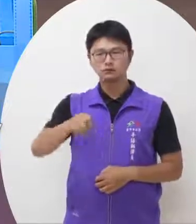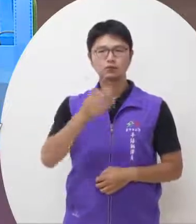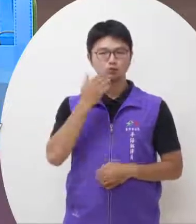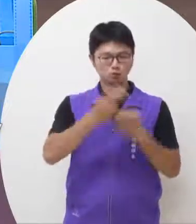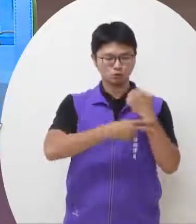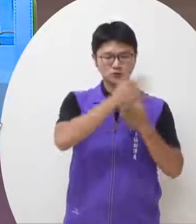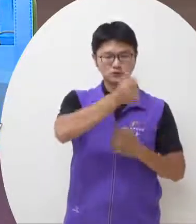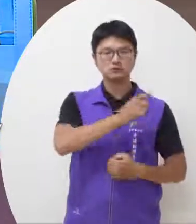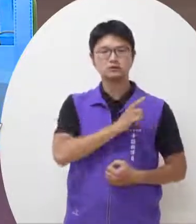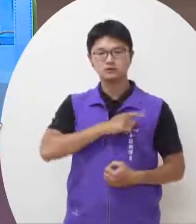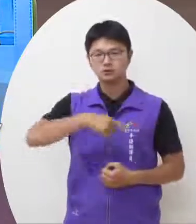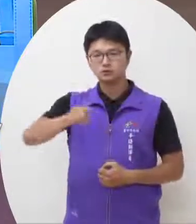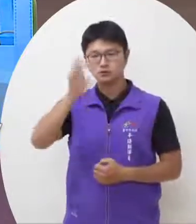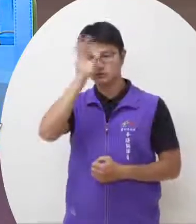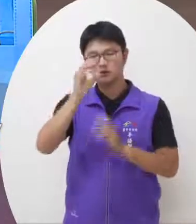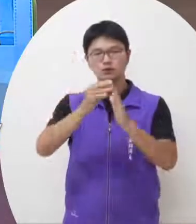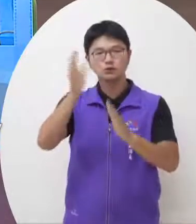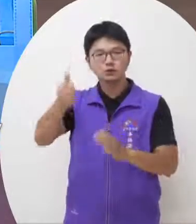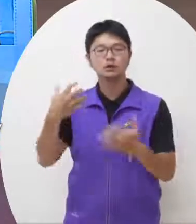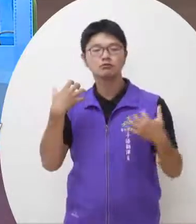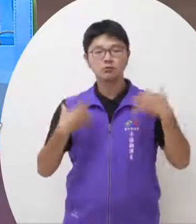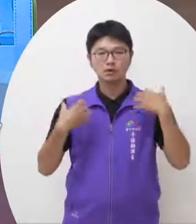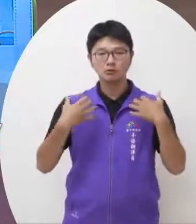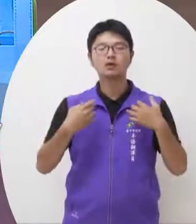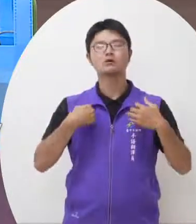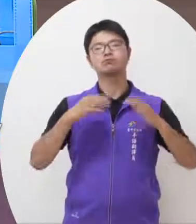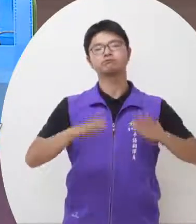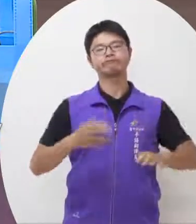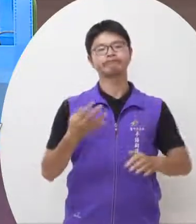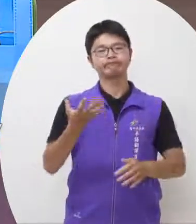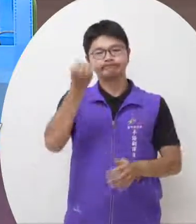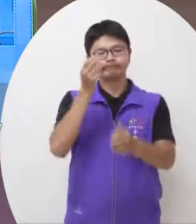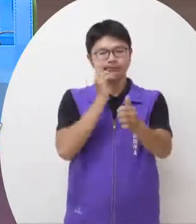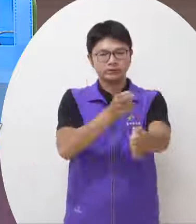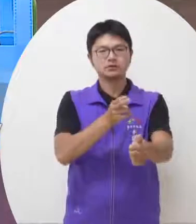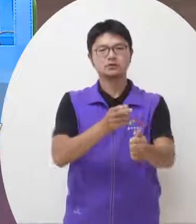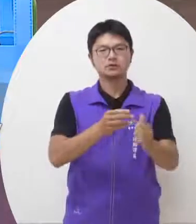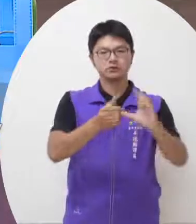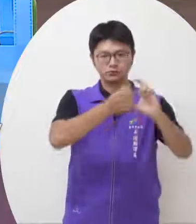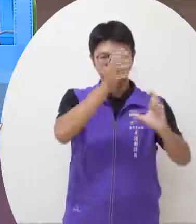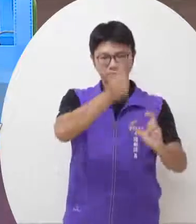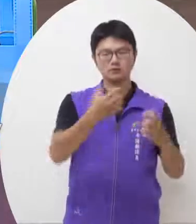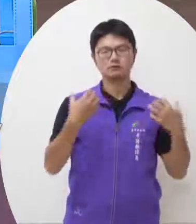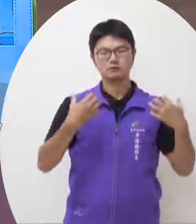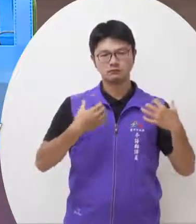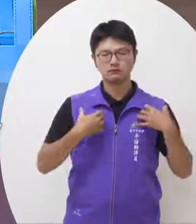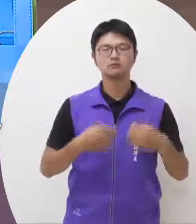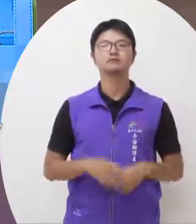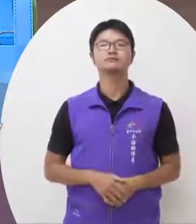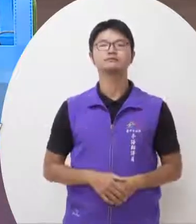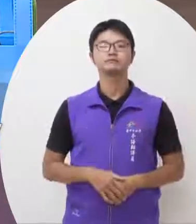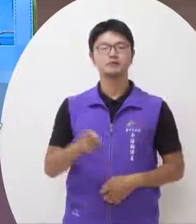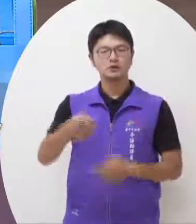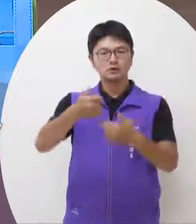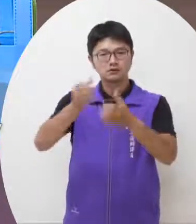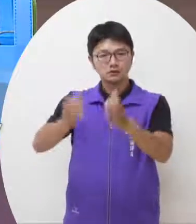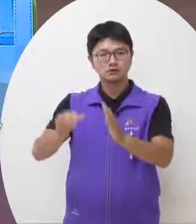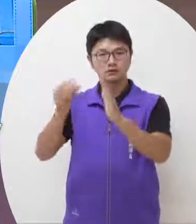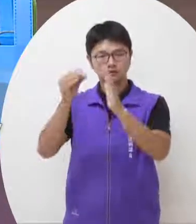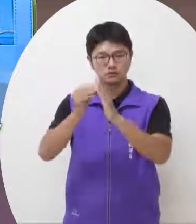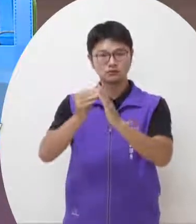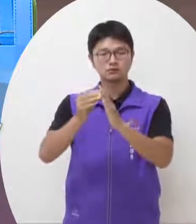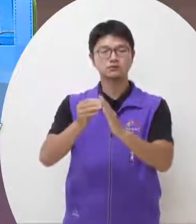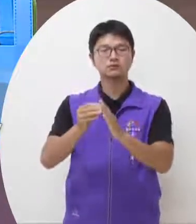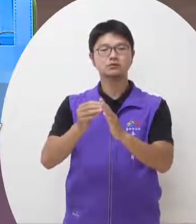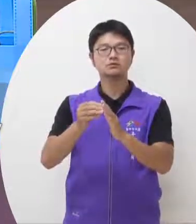那可不可以就是拜托区公所来说明一下这个东西一定要，那我想建设局会建设局如果是那